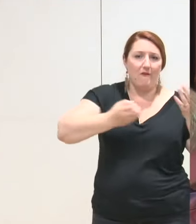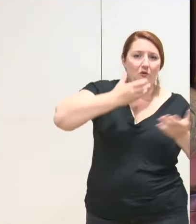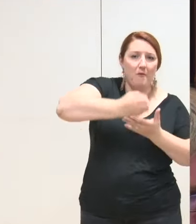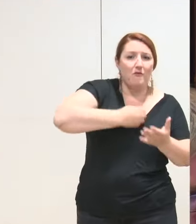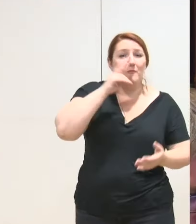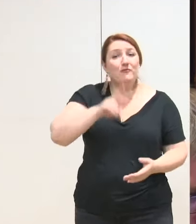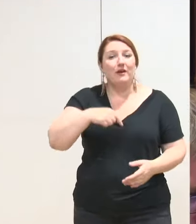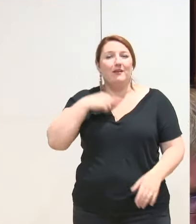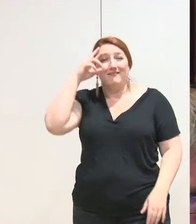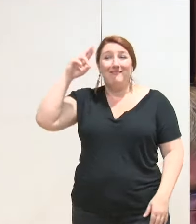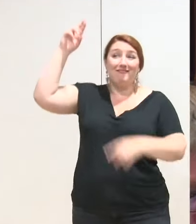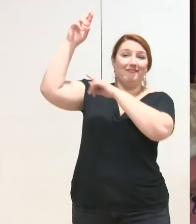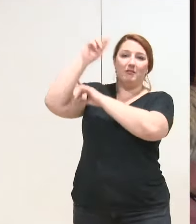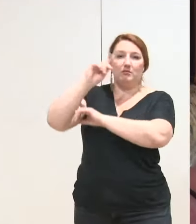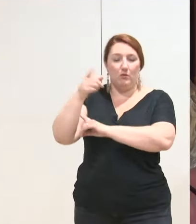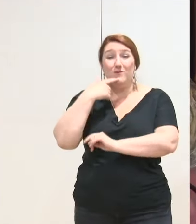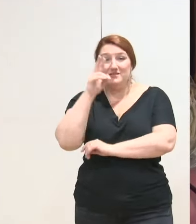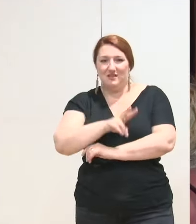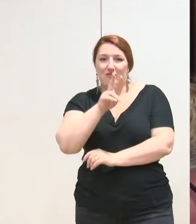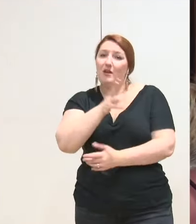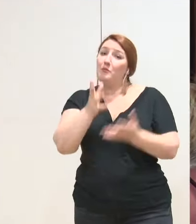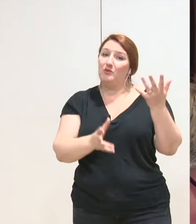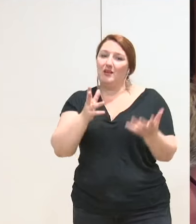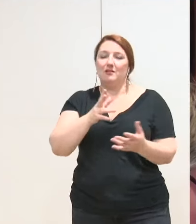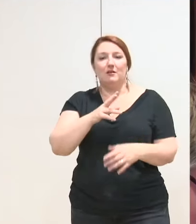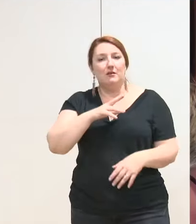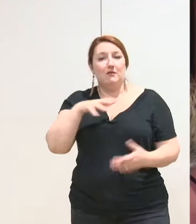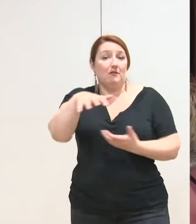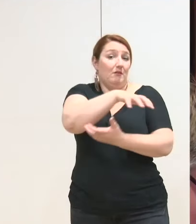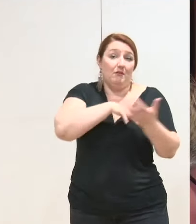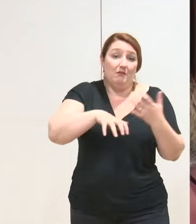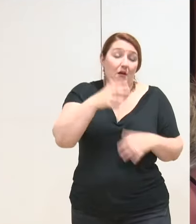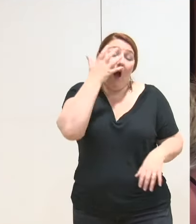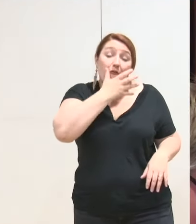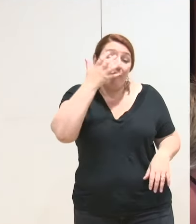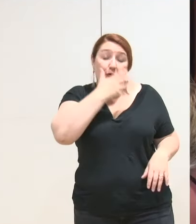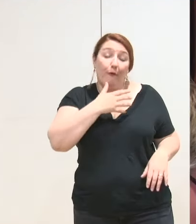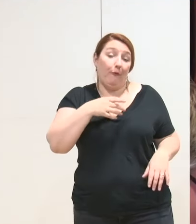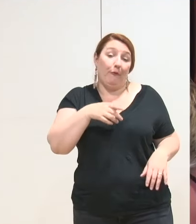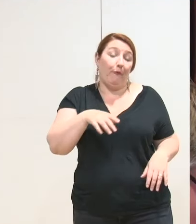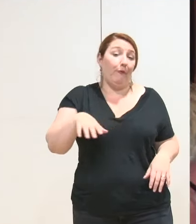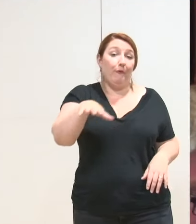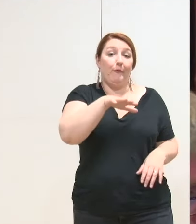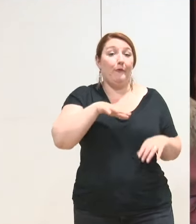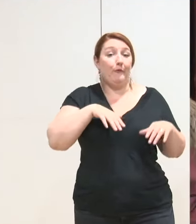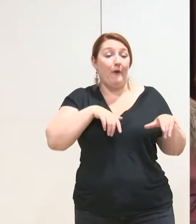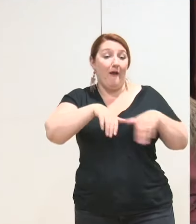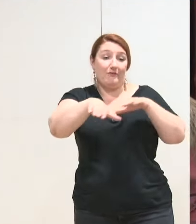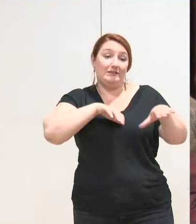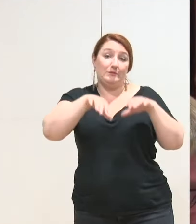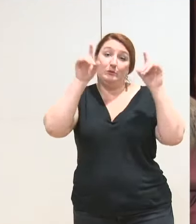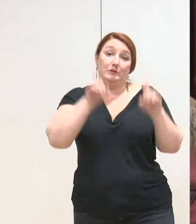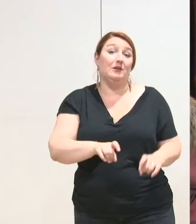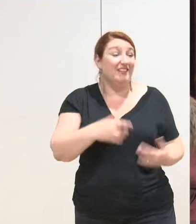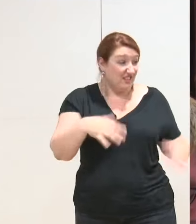fantasme lorsqu'ils évoquent la baisse dramatique des investissements sur la ville de Grenoble dès 2014 mes chers